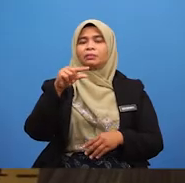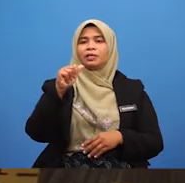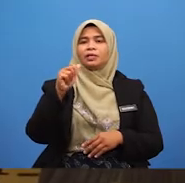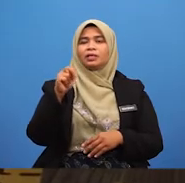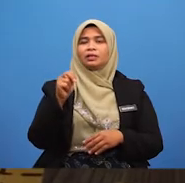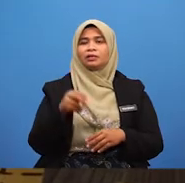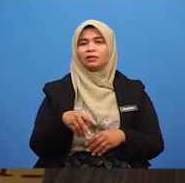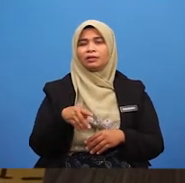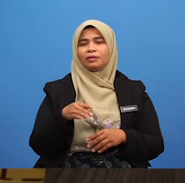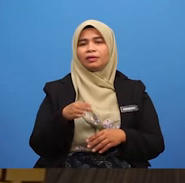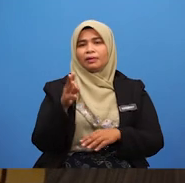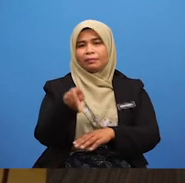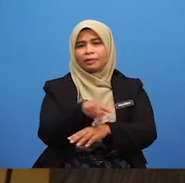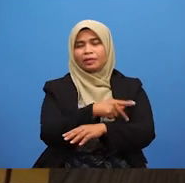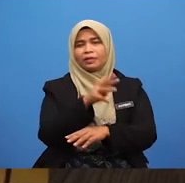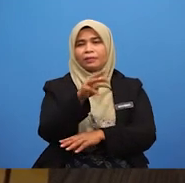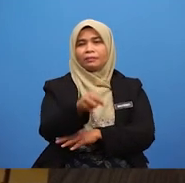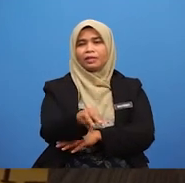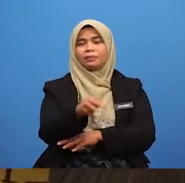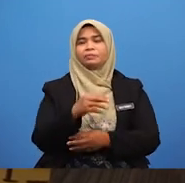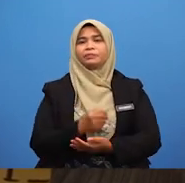pola badan hadapan,